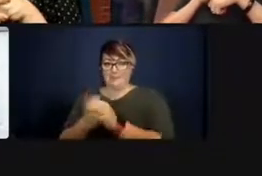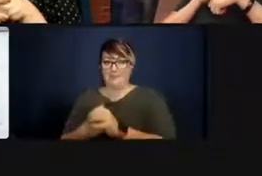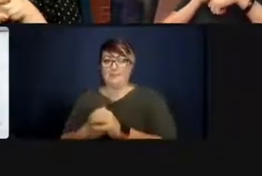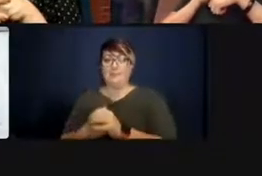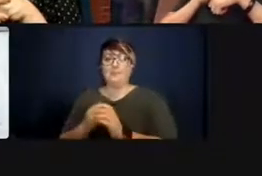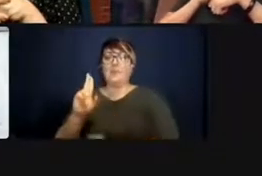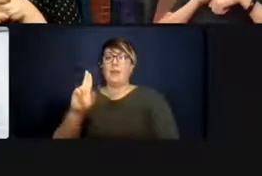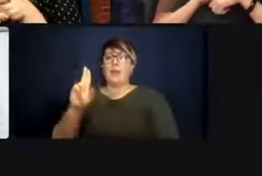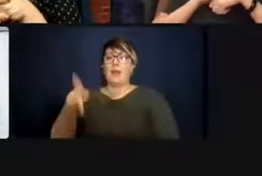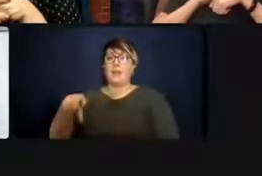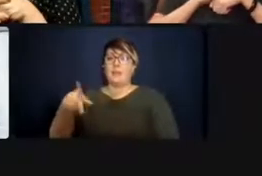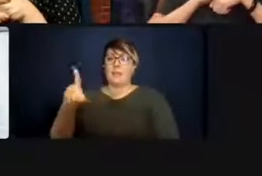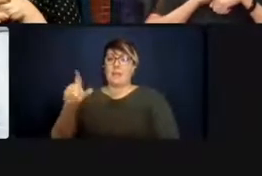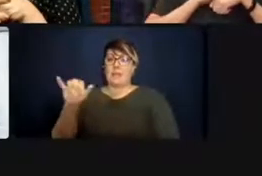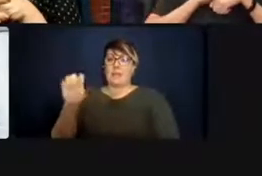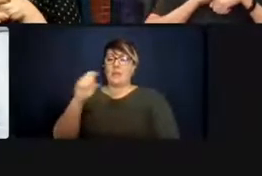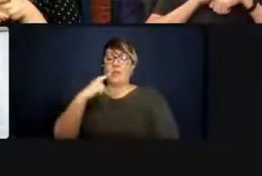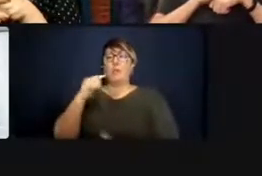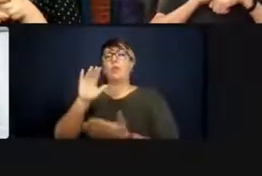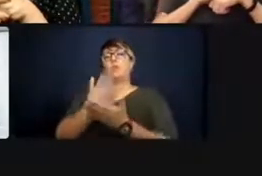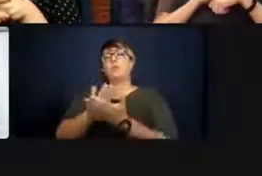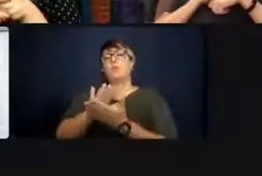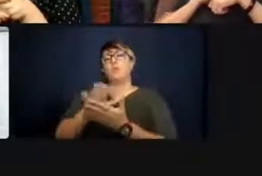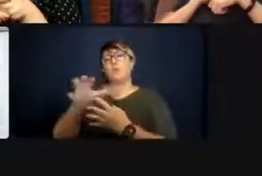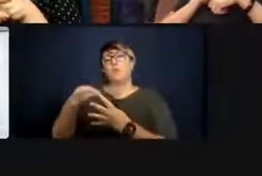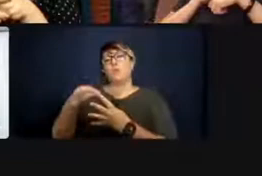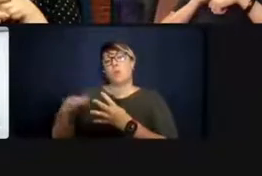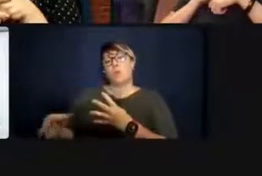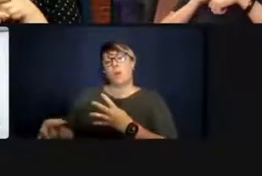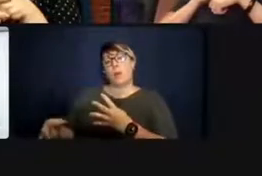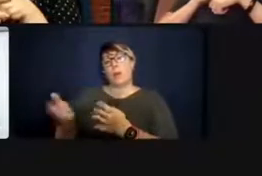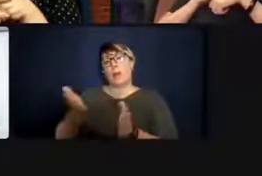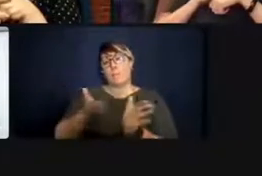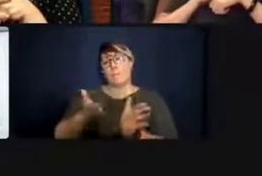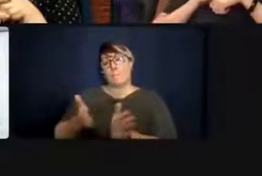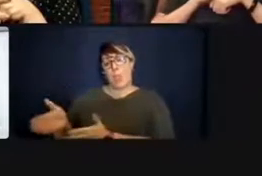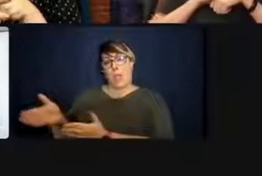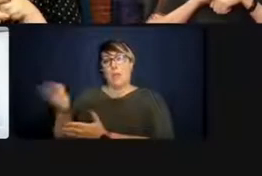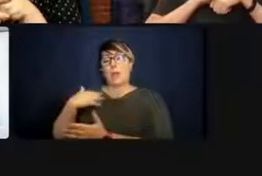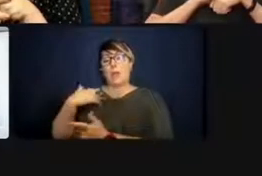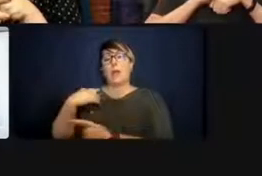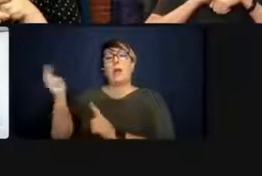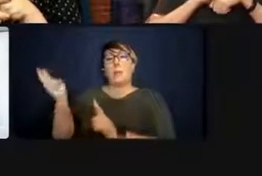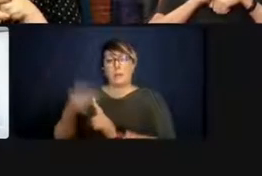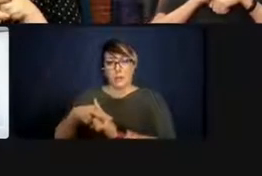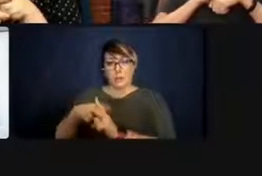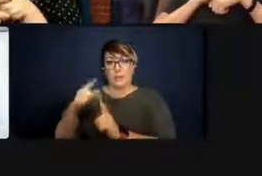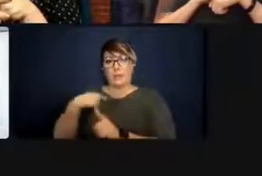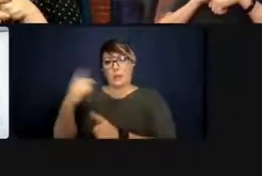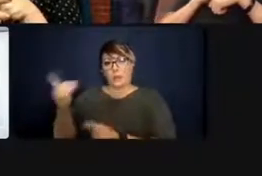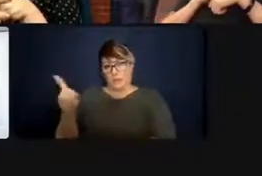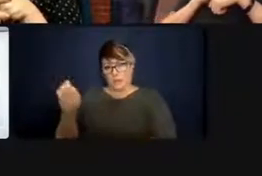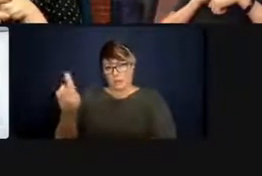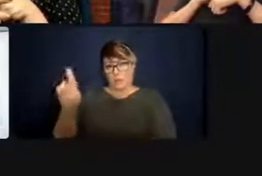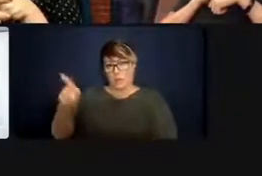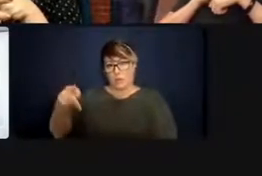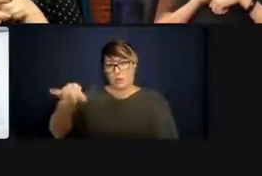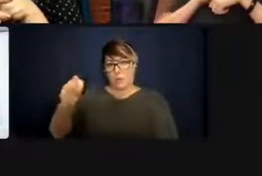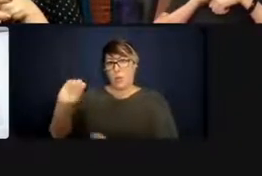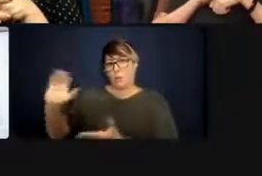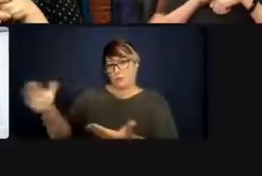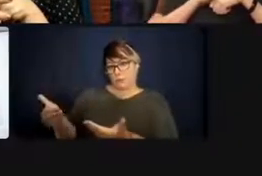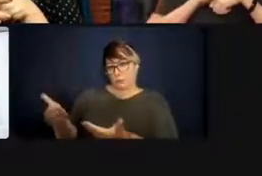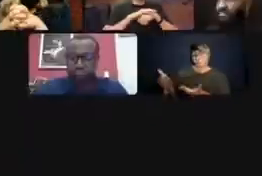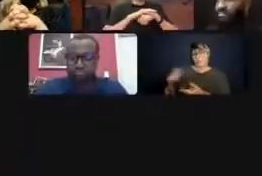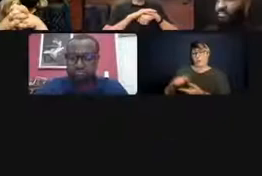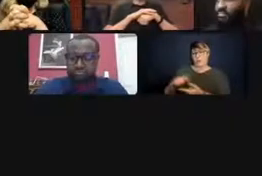Kipengee kinachofuata katika agenda yetu leo ni kuhusu chaguo.